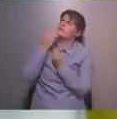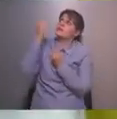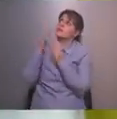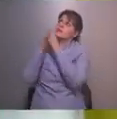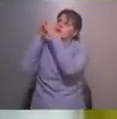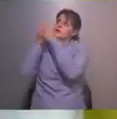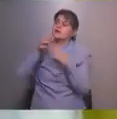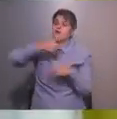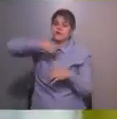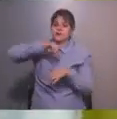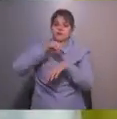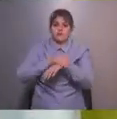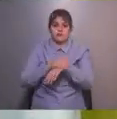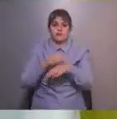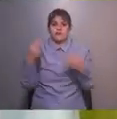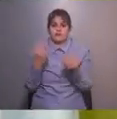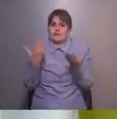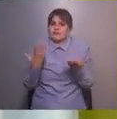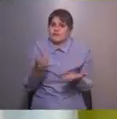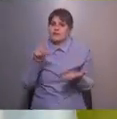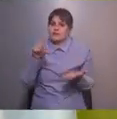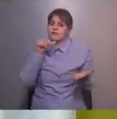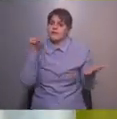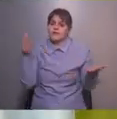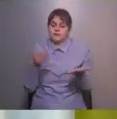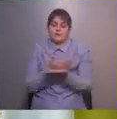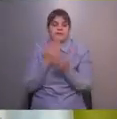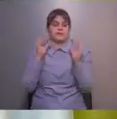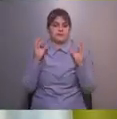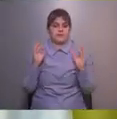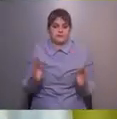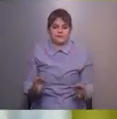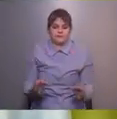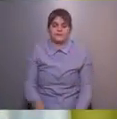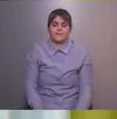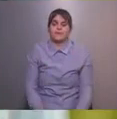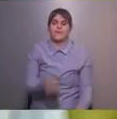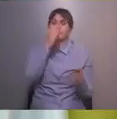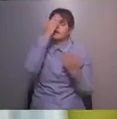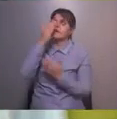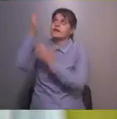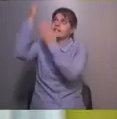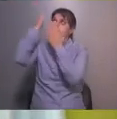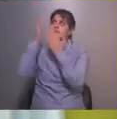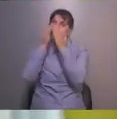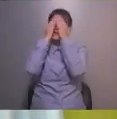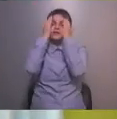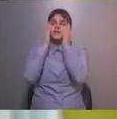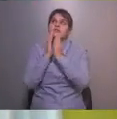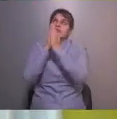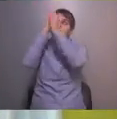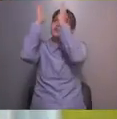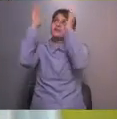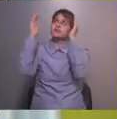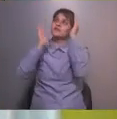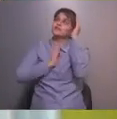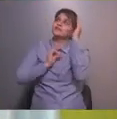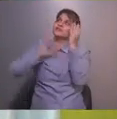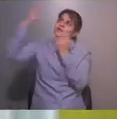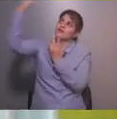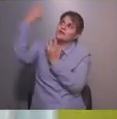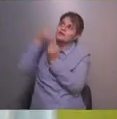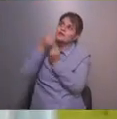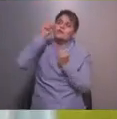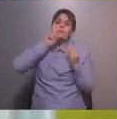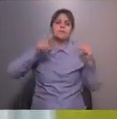nós, pecadores, agora e na hora da nossa morte. Amém. Je vous salue, Marie, pleine de grâce. Le